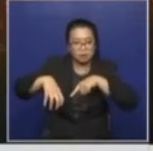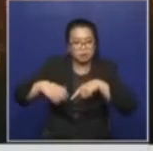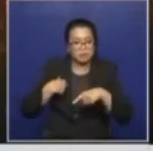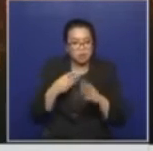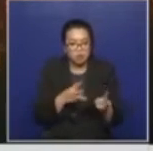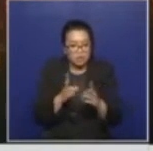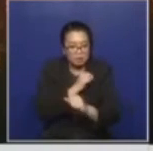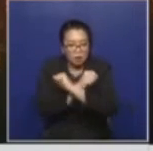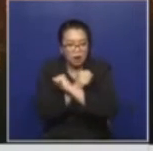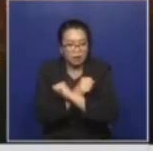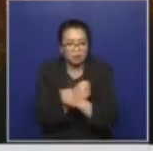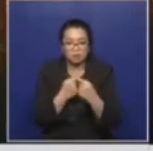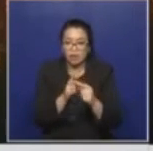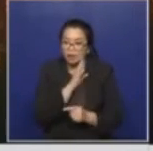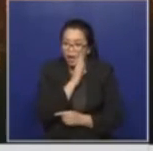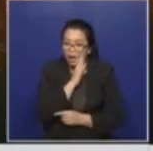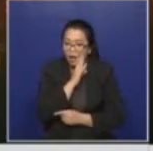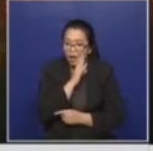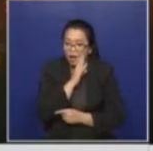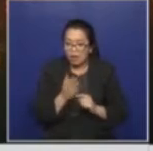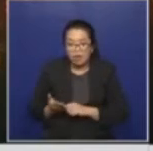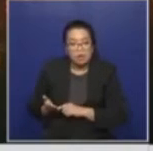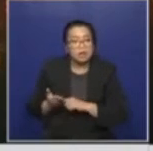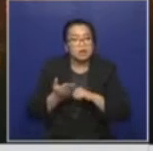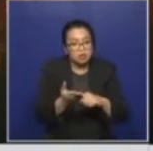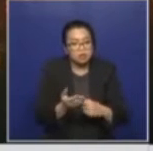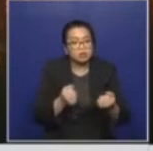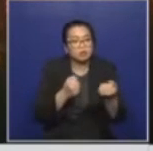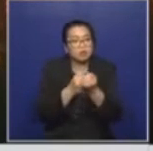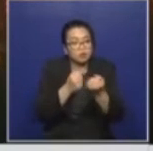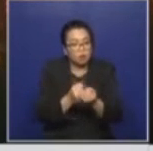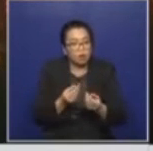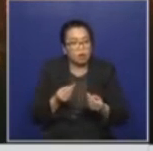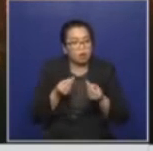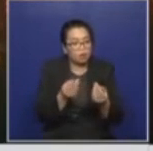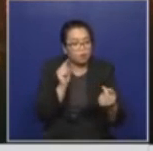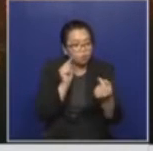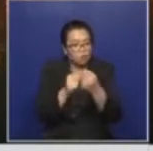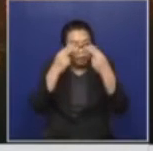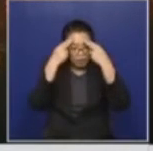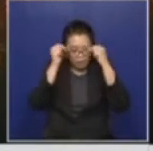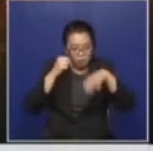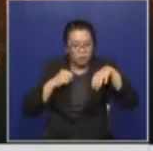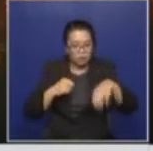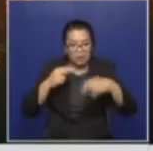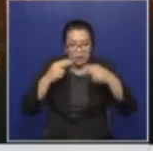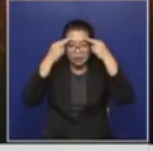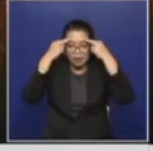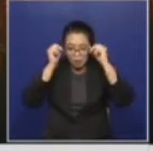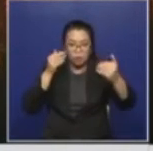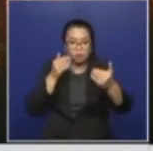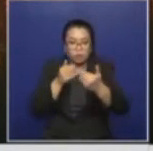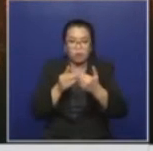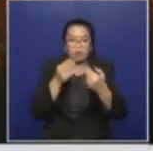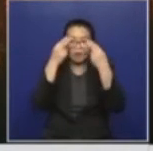ครับถ้าเขามีเพียงเจตจำนงจะมายื่นข้อเรียกร้องให้กับนายกรัฐมนตรีที่ทำเนียบนายกรัฐม